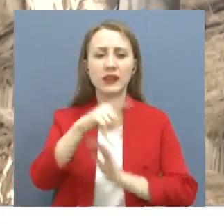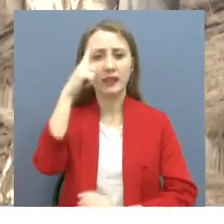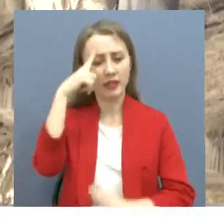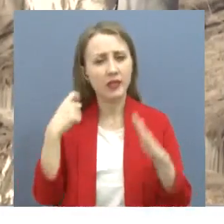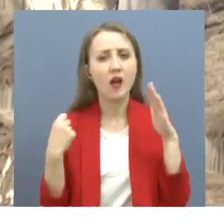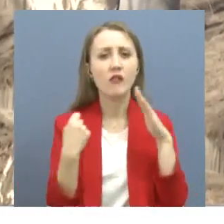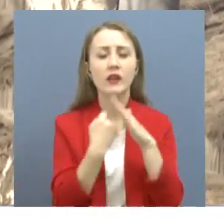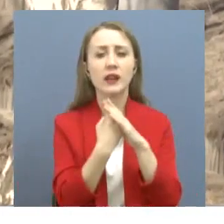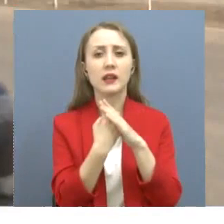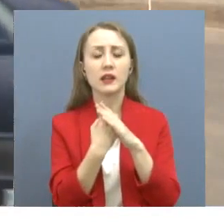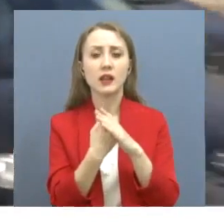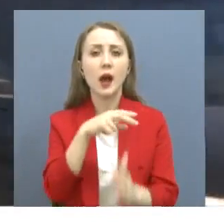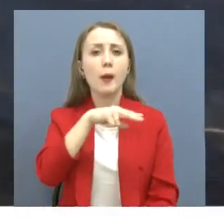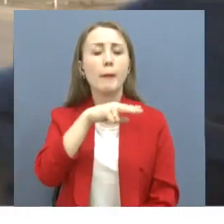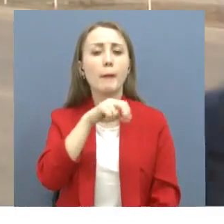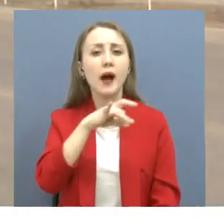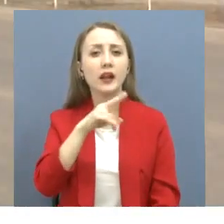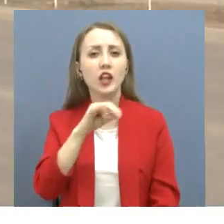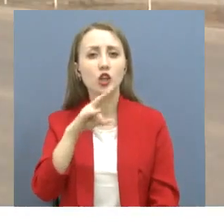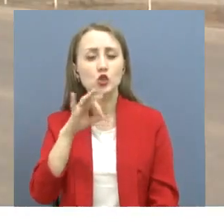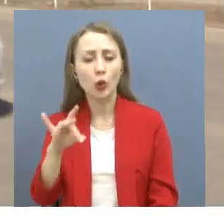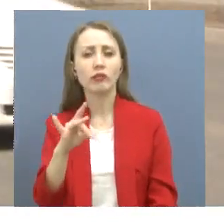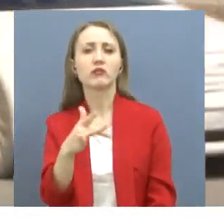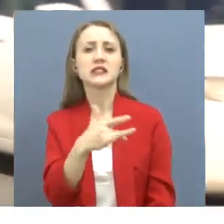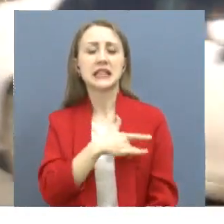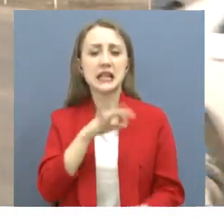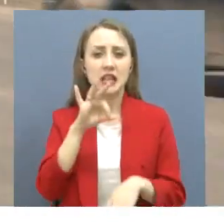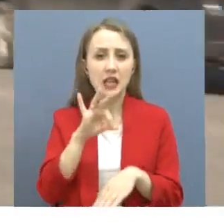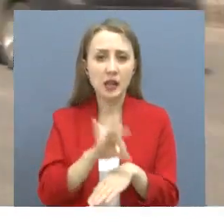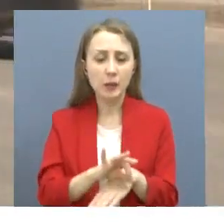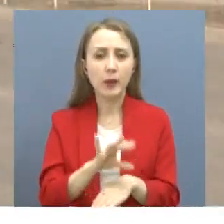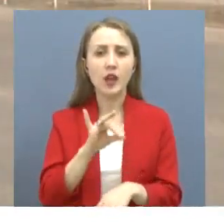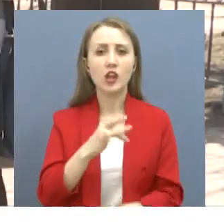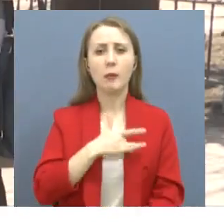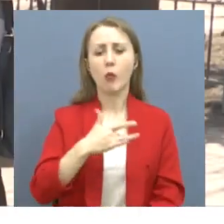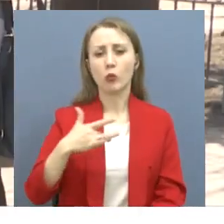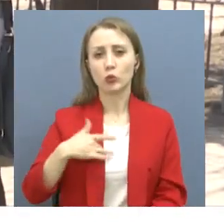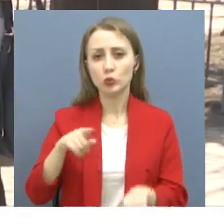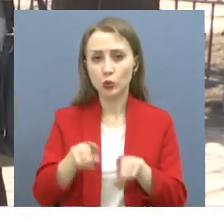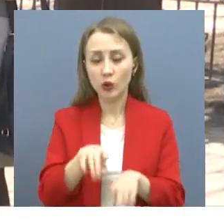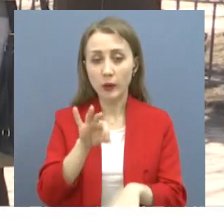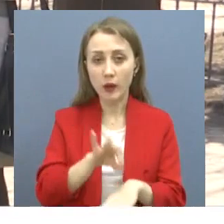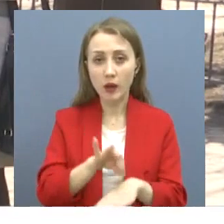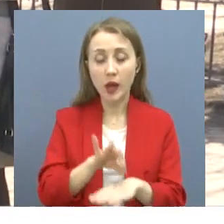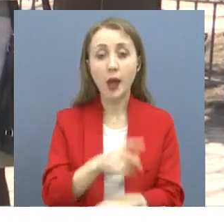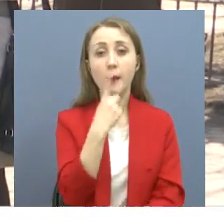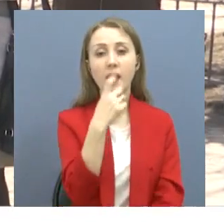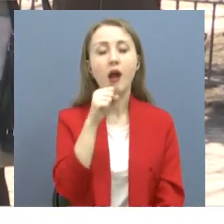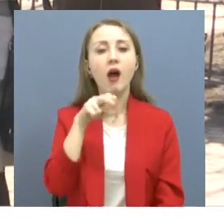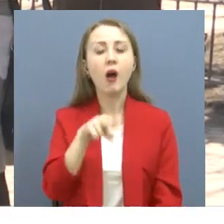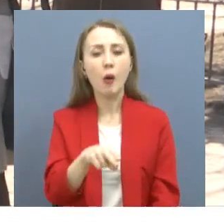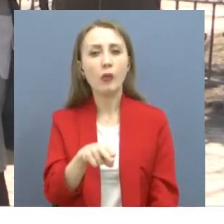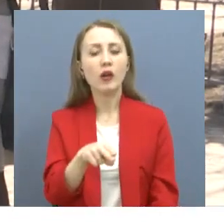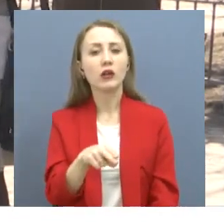артериальная гипертензия, синдром Паркинсона, ишемическая болезнь сердца и хронический бронхит. С 1 апреля состояние женщины